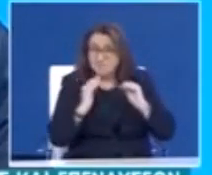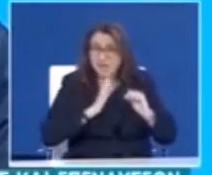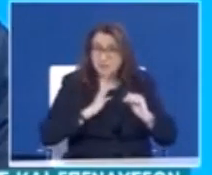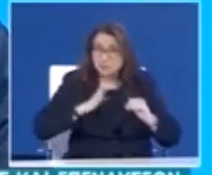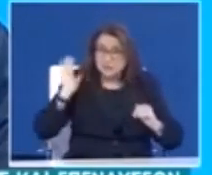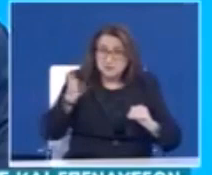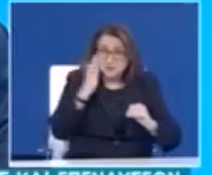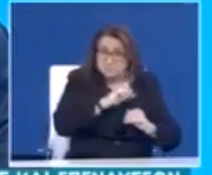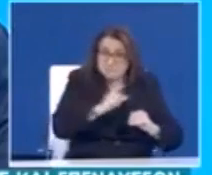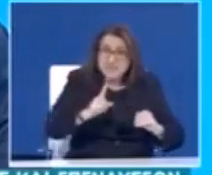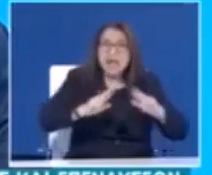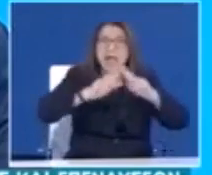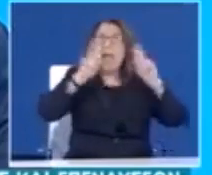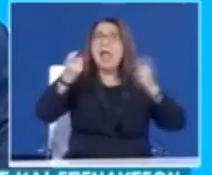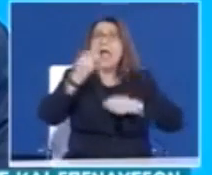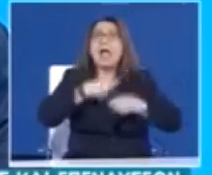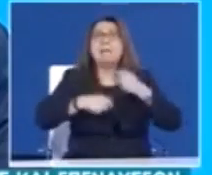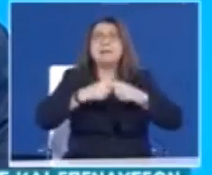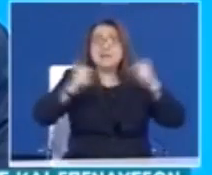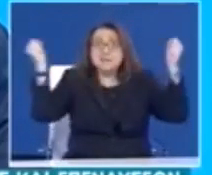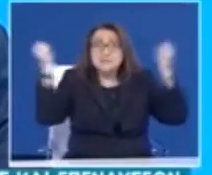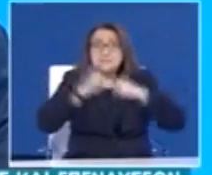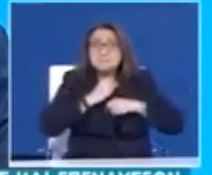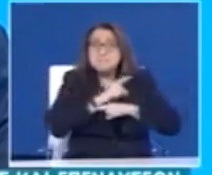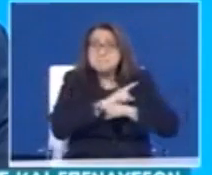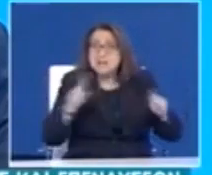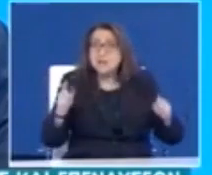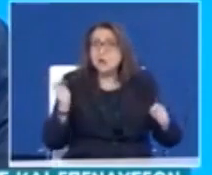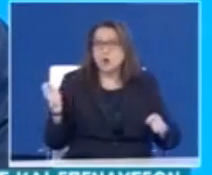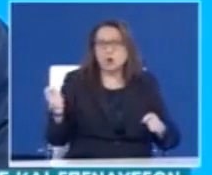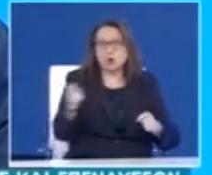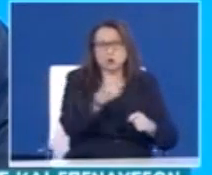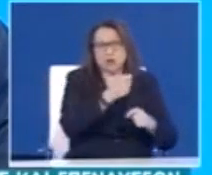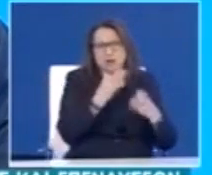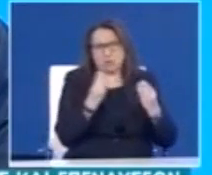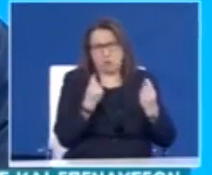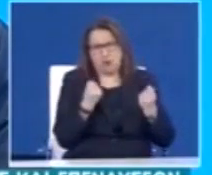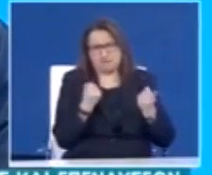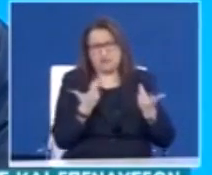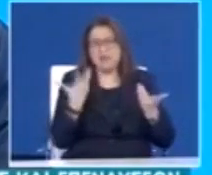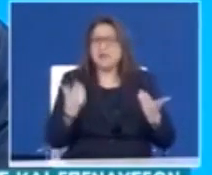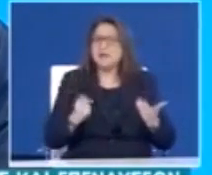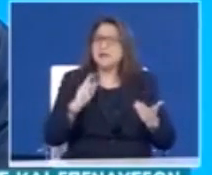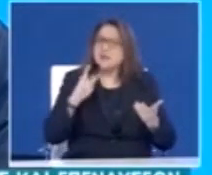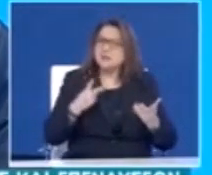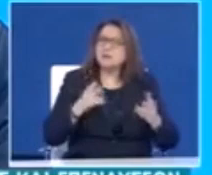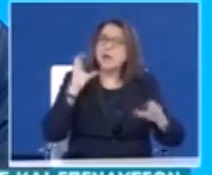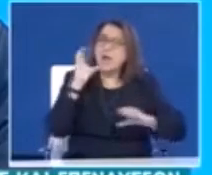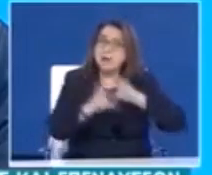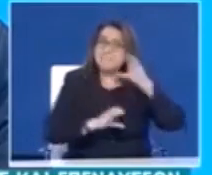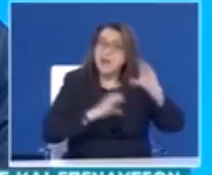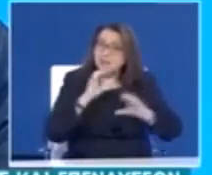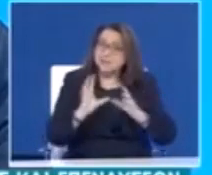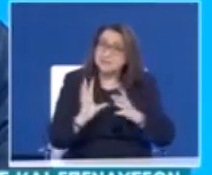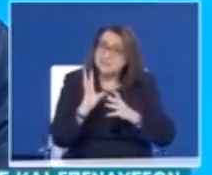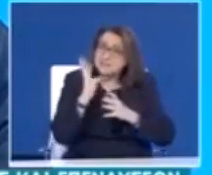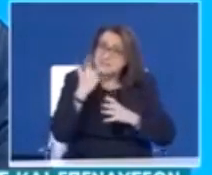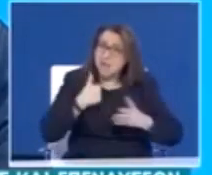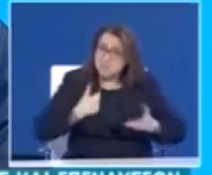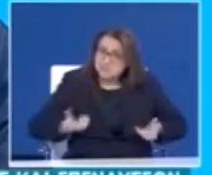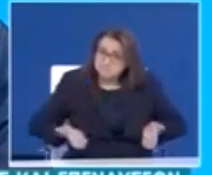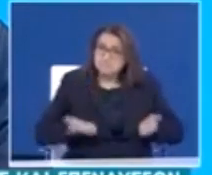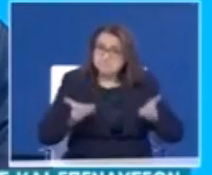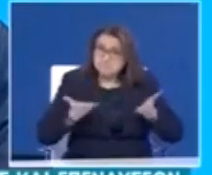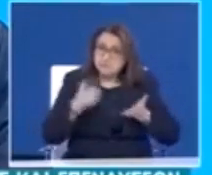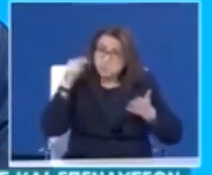επιχειρήσεις να ανταπεξέλθουν σε βραχυχρόνιες υποχρεώσεις τους και να υλοποιήσουν όλα τα επενδυτικά σχέδια τα οποία τους ενθαρρύνουμε τώρα να